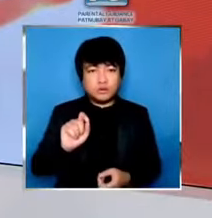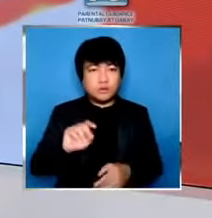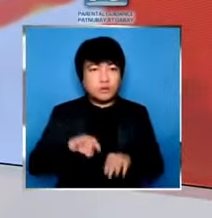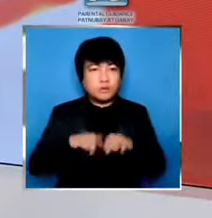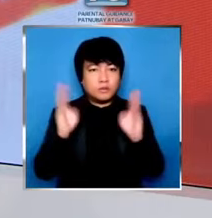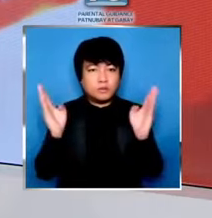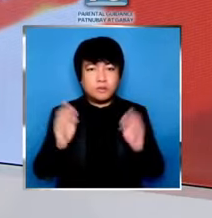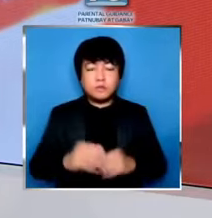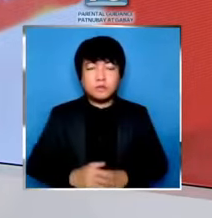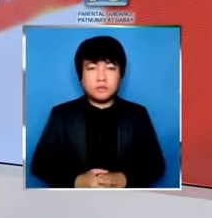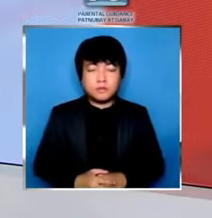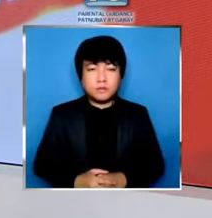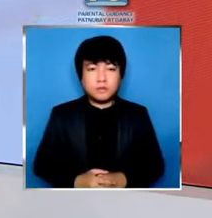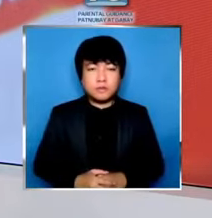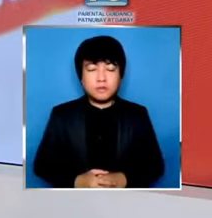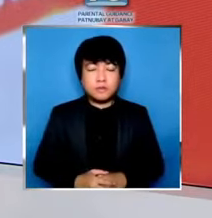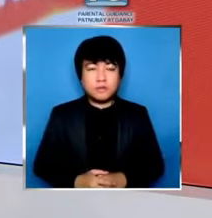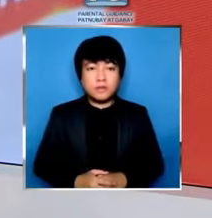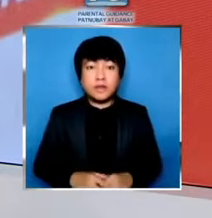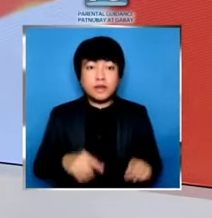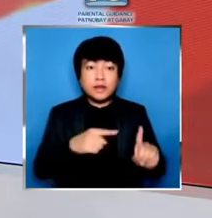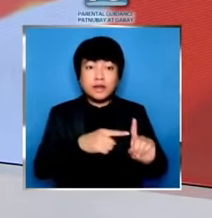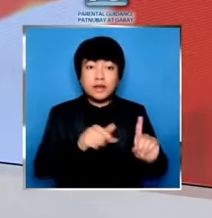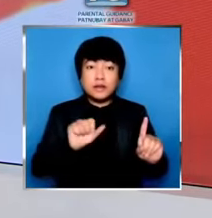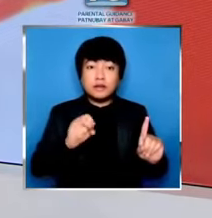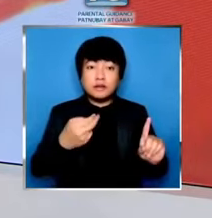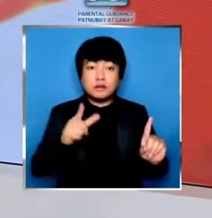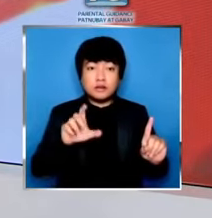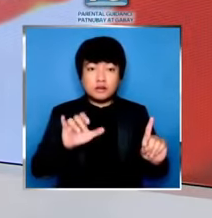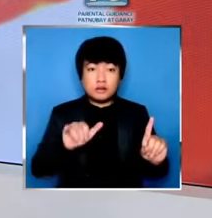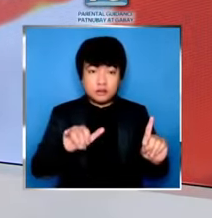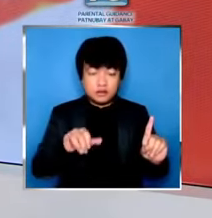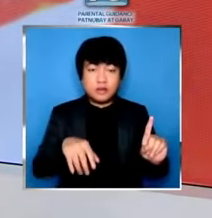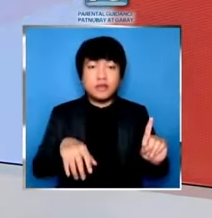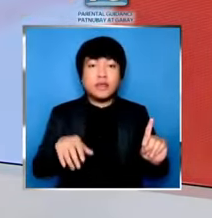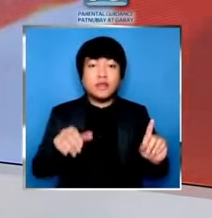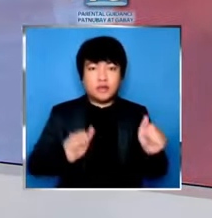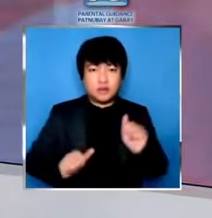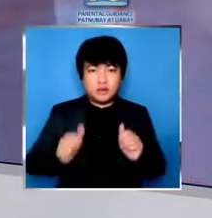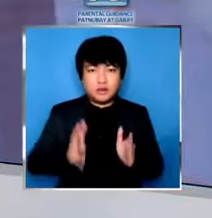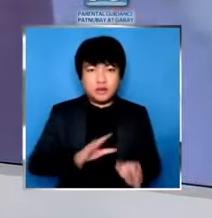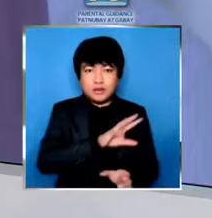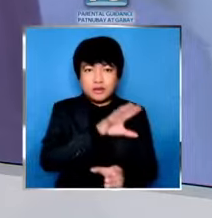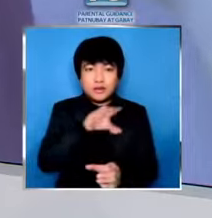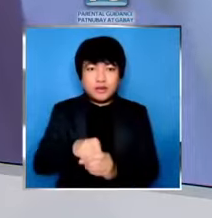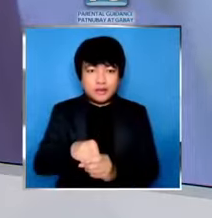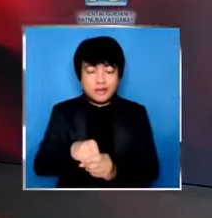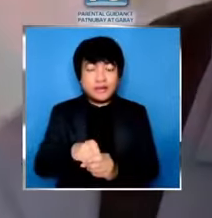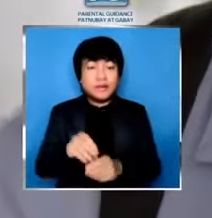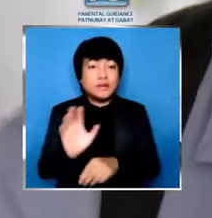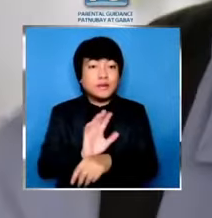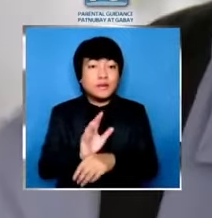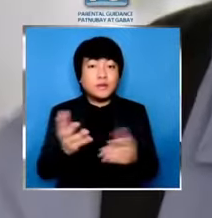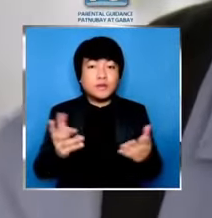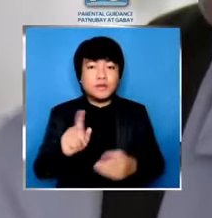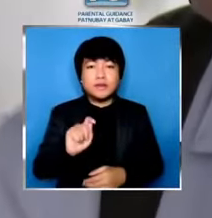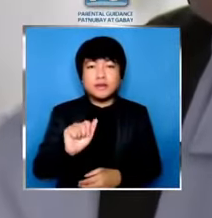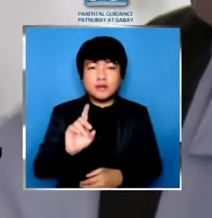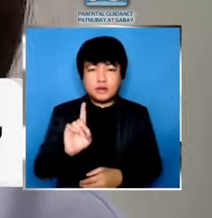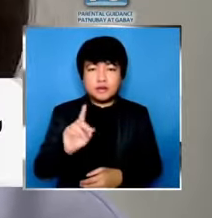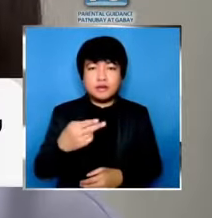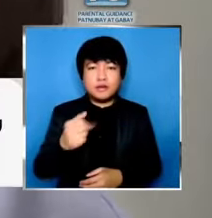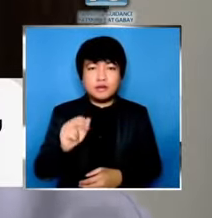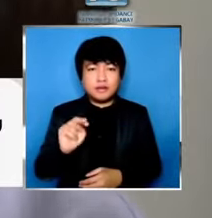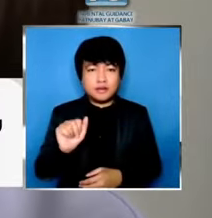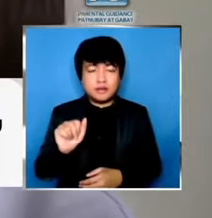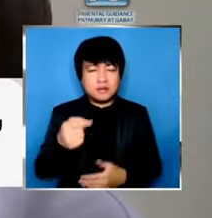Bibida si Ashley Ortega sa mystery thriller na episode ng Tadhana. Kasama niya iba pang sparkle artists sa sina Pauline Mendoza, Radson